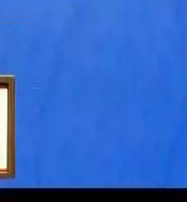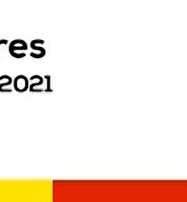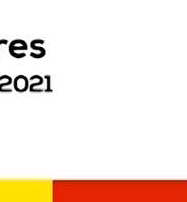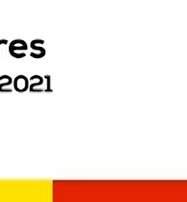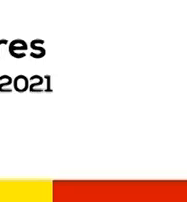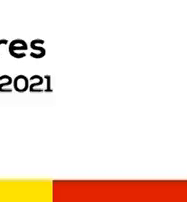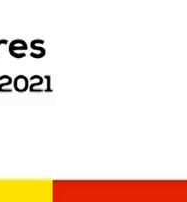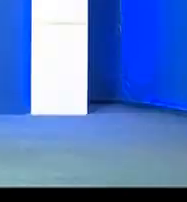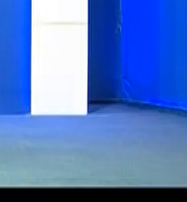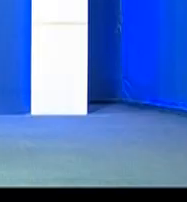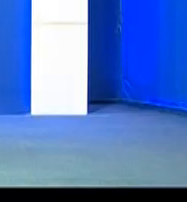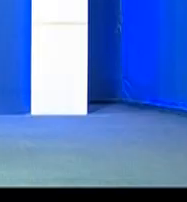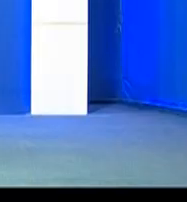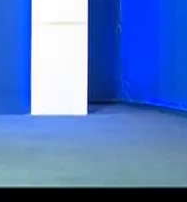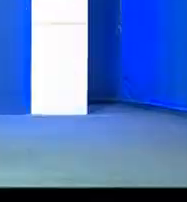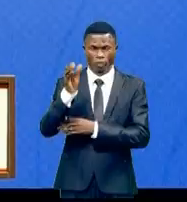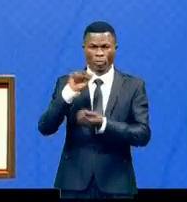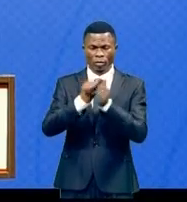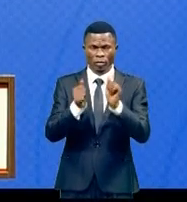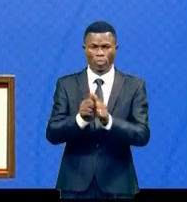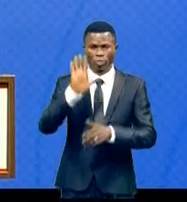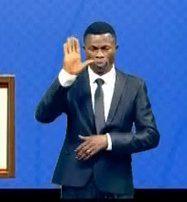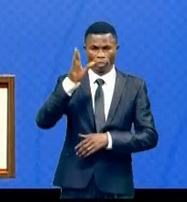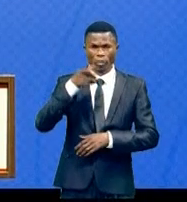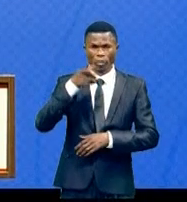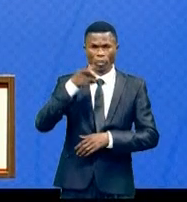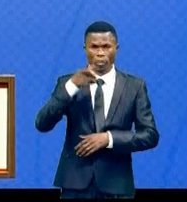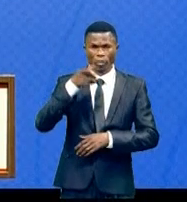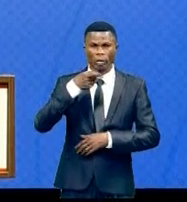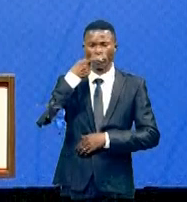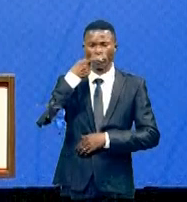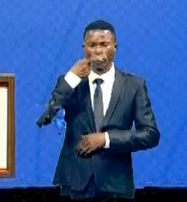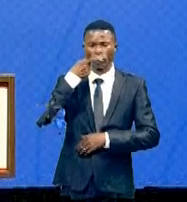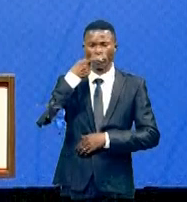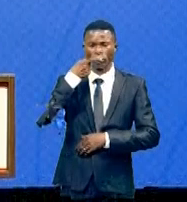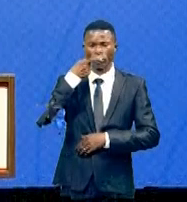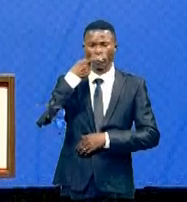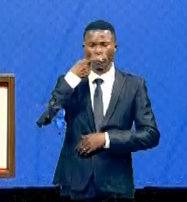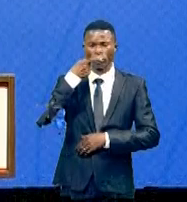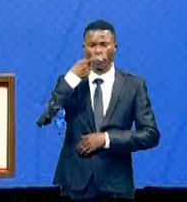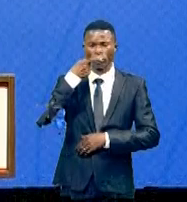entre 5 points étaient inscrits à l'ordre du jour.